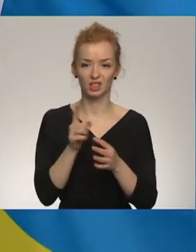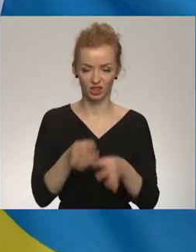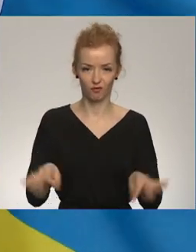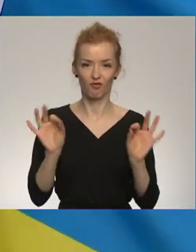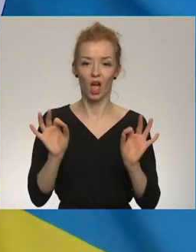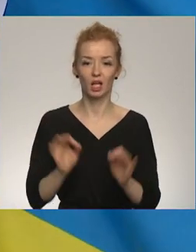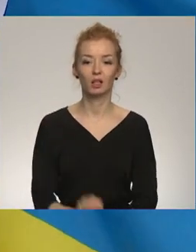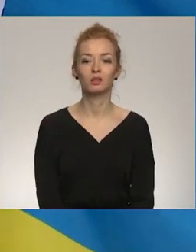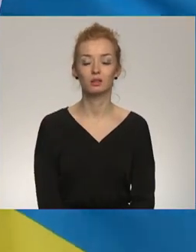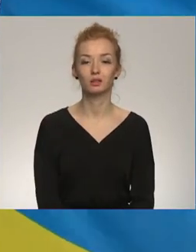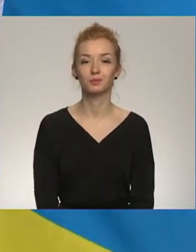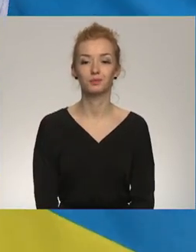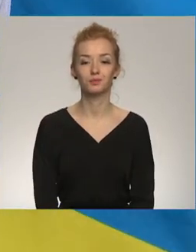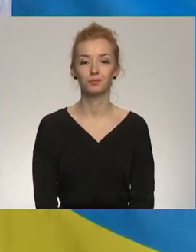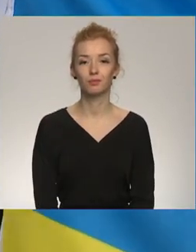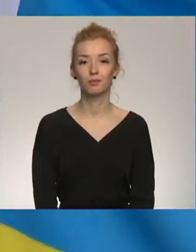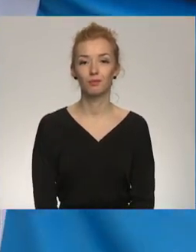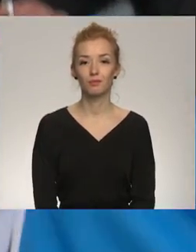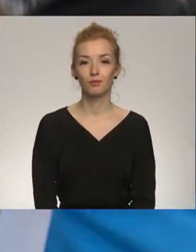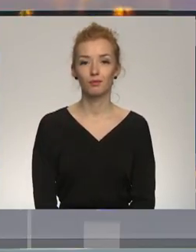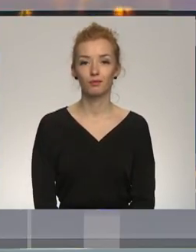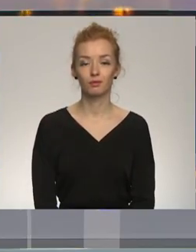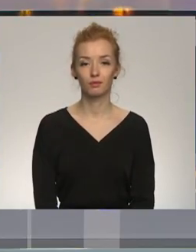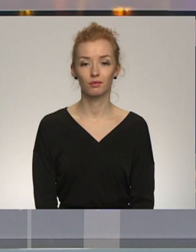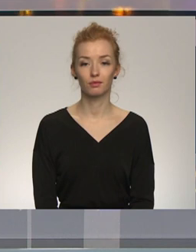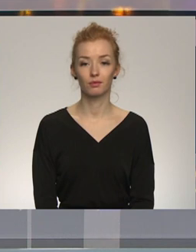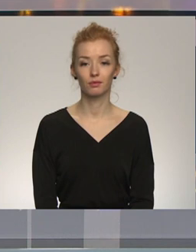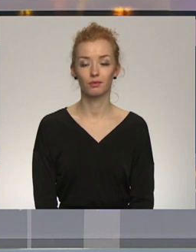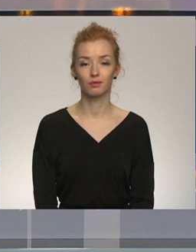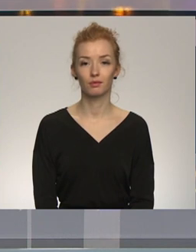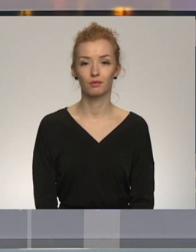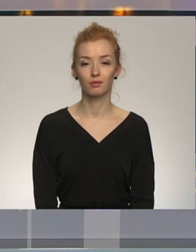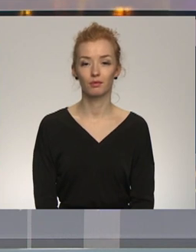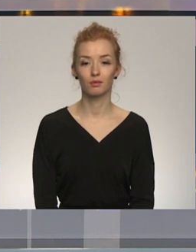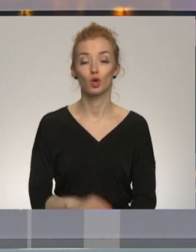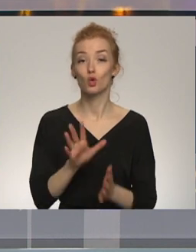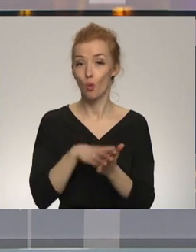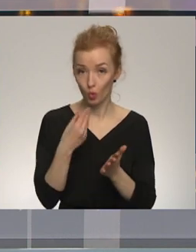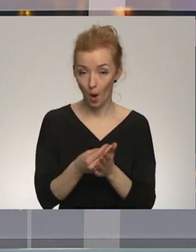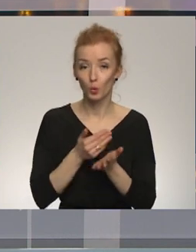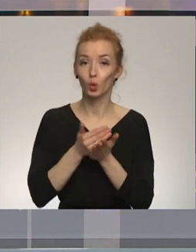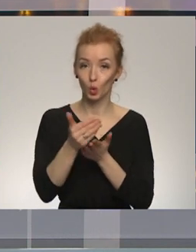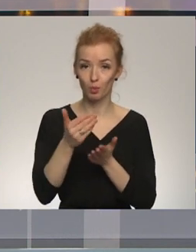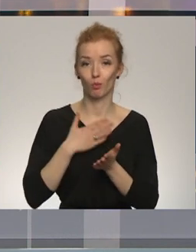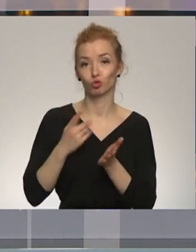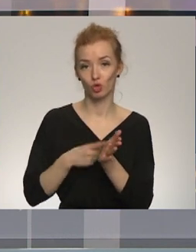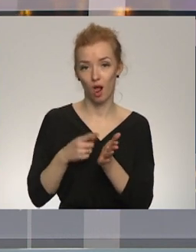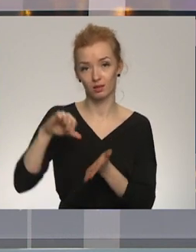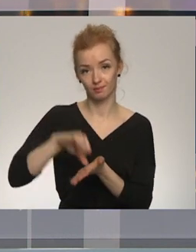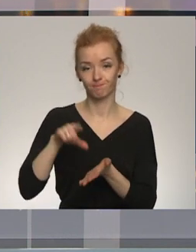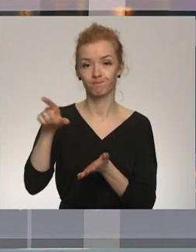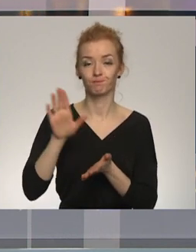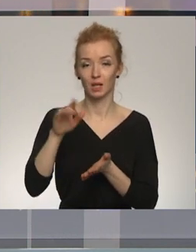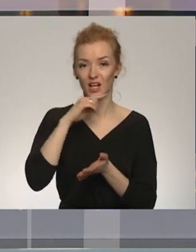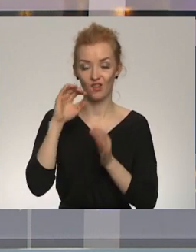Madara Līcīte, Andris Sarma, Latvijas televīzija. Un Madara joprojām ir pie Krievijas vēstniecības, kur paust atbalstu